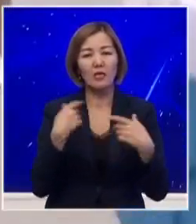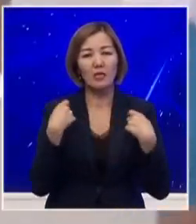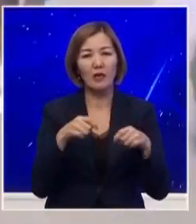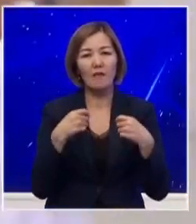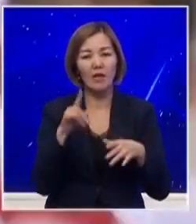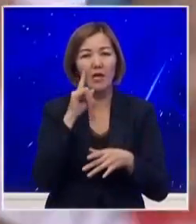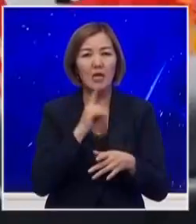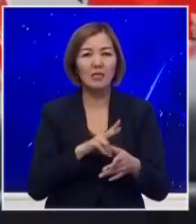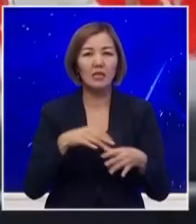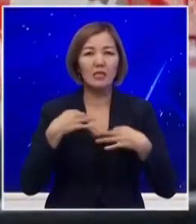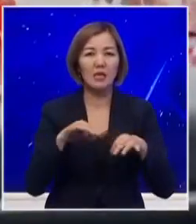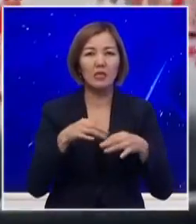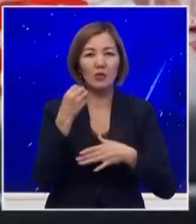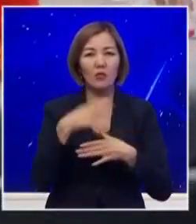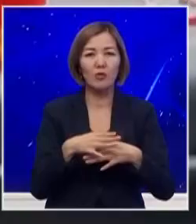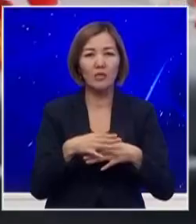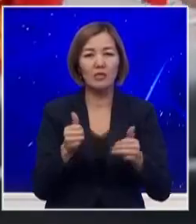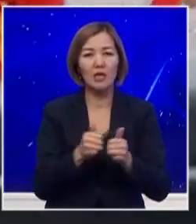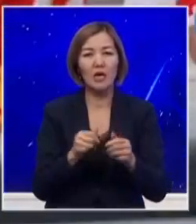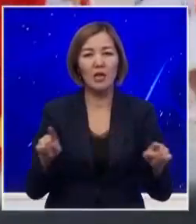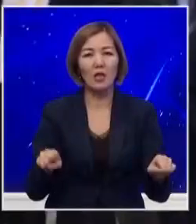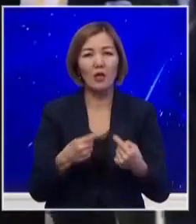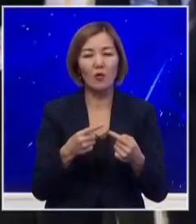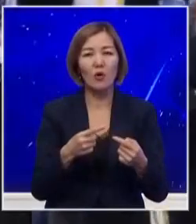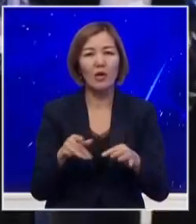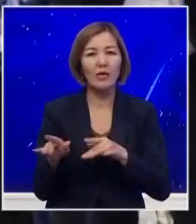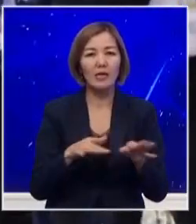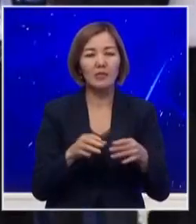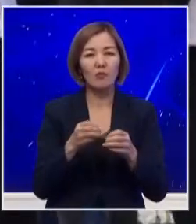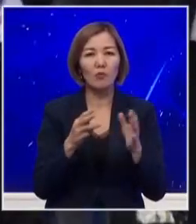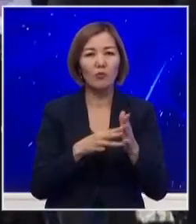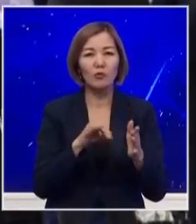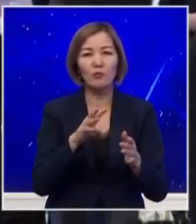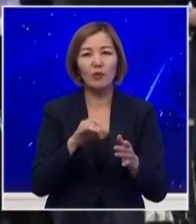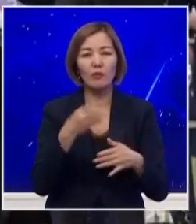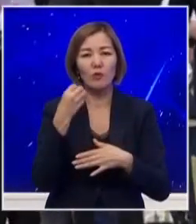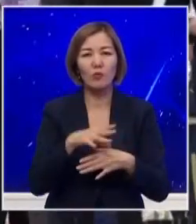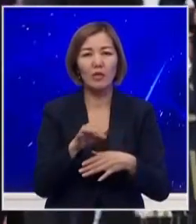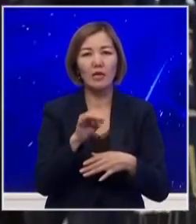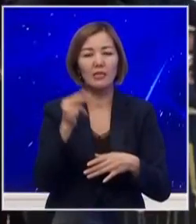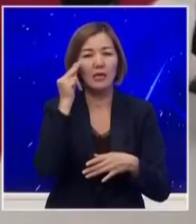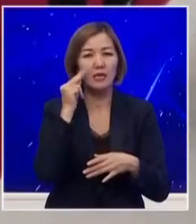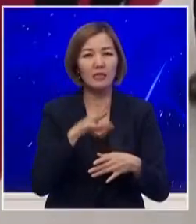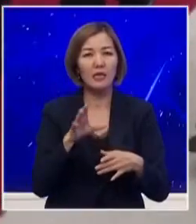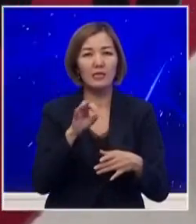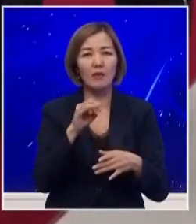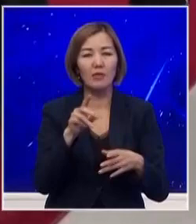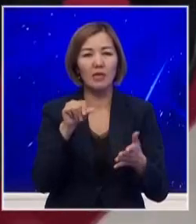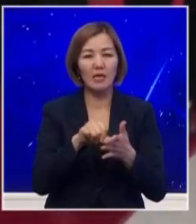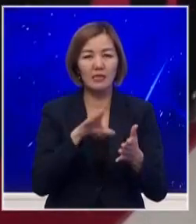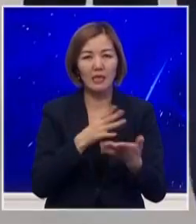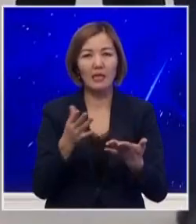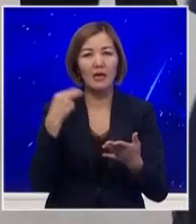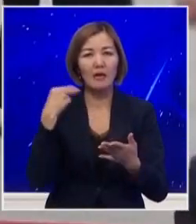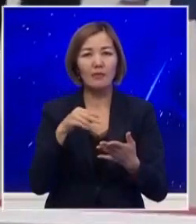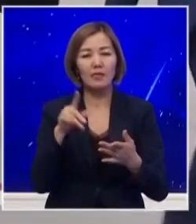портта Қазақстанның логистика орталығының іргетасын қалау рәсіміне, ал 19 мамырда Орталық Азия Қытай саммитіне қатысады. Сонымен